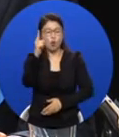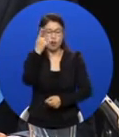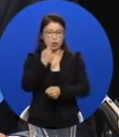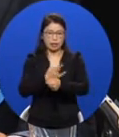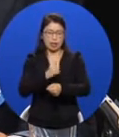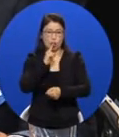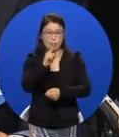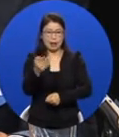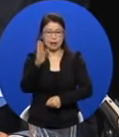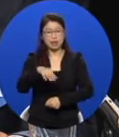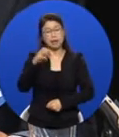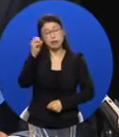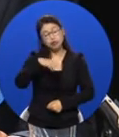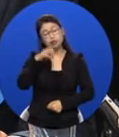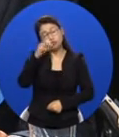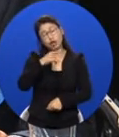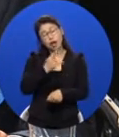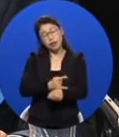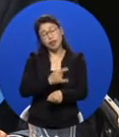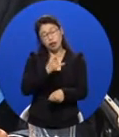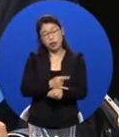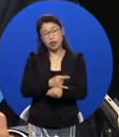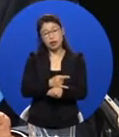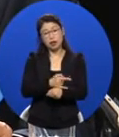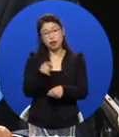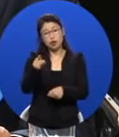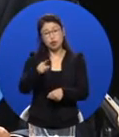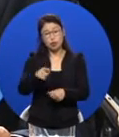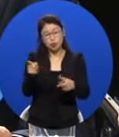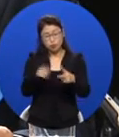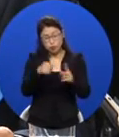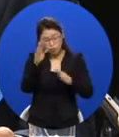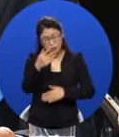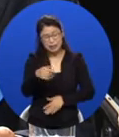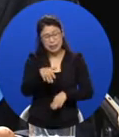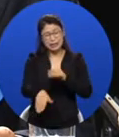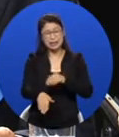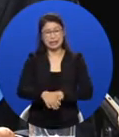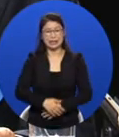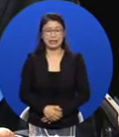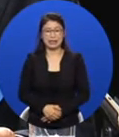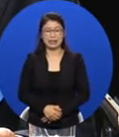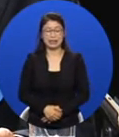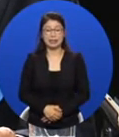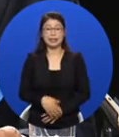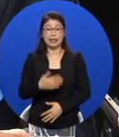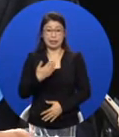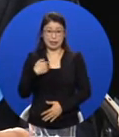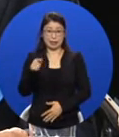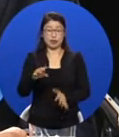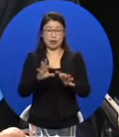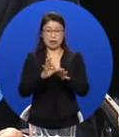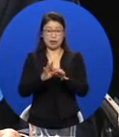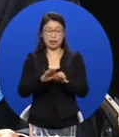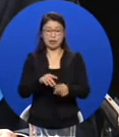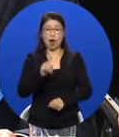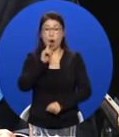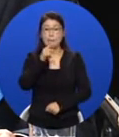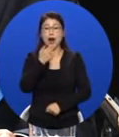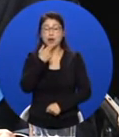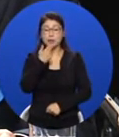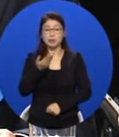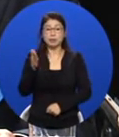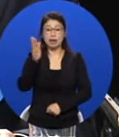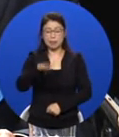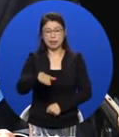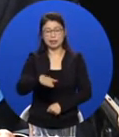되는데 그냥 무조건 하겠다. 이거 뭐 초등학생입니까? 저는 뭐 그거에 대해서는 뭐 할 말 없습니다만은 어쨌든